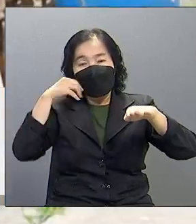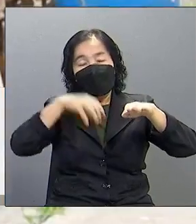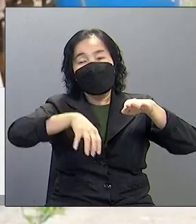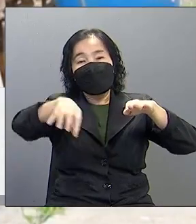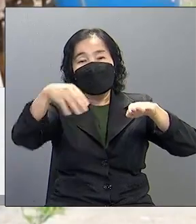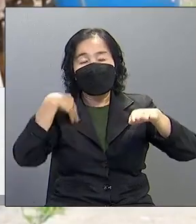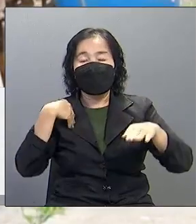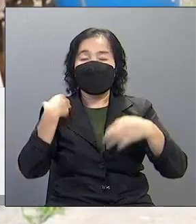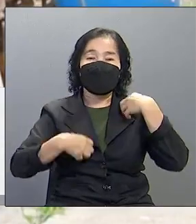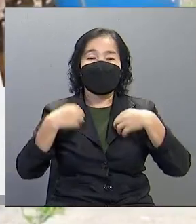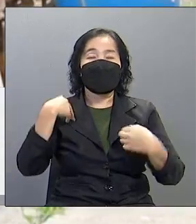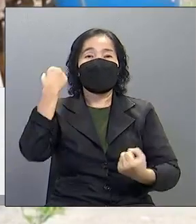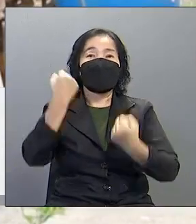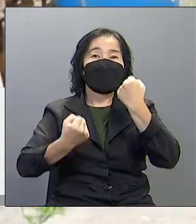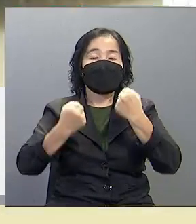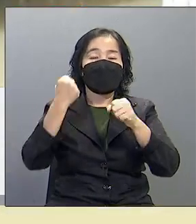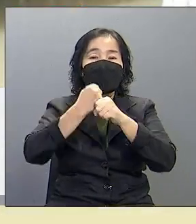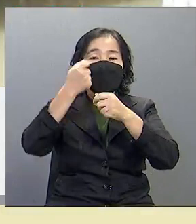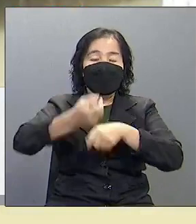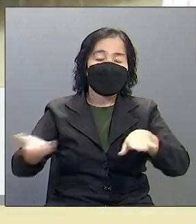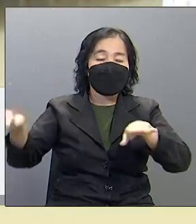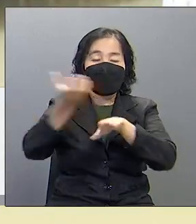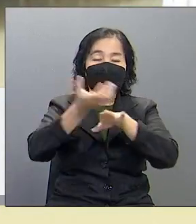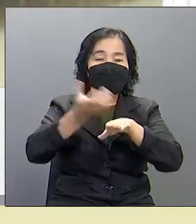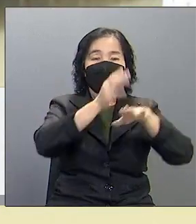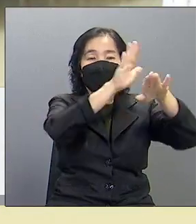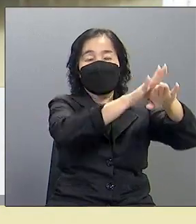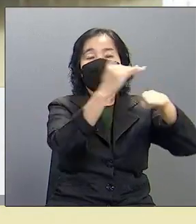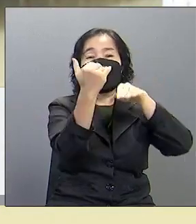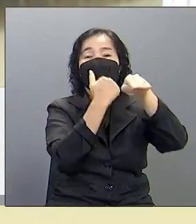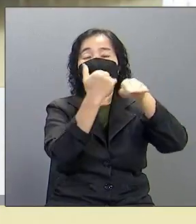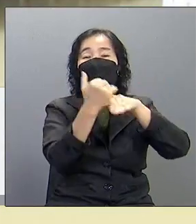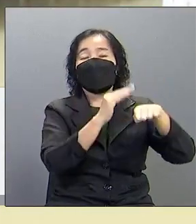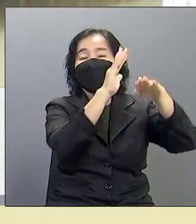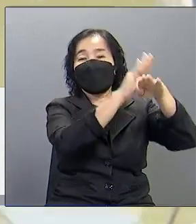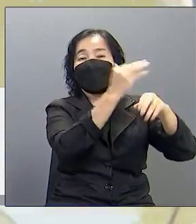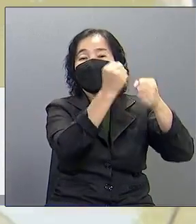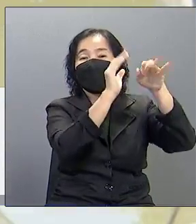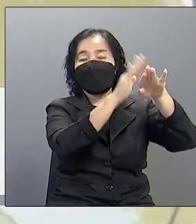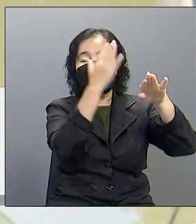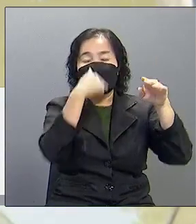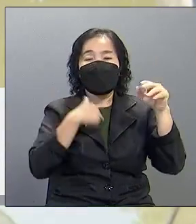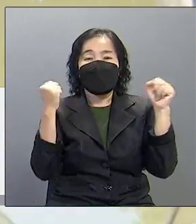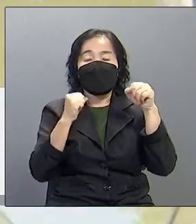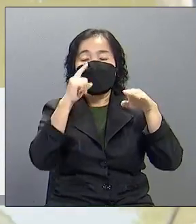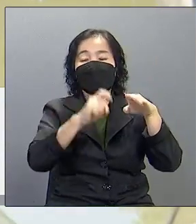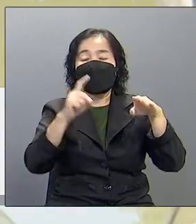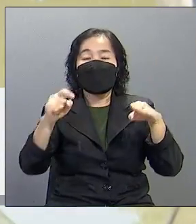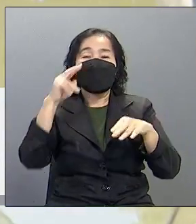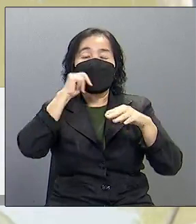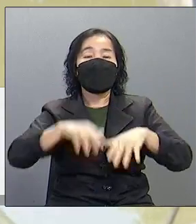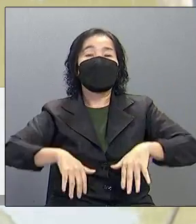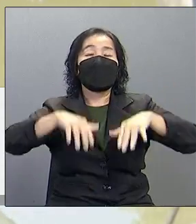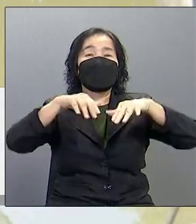นำรถ อุปกรณทางการเกศตodes ไปจอดเอาไว้ริมทนนในเขตตำบนบางเคียรำเผชุมแสงจัหวดนครสวรร์